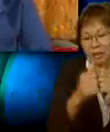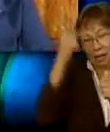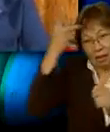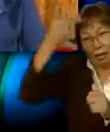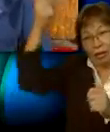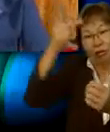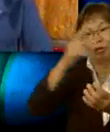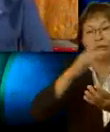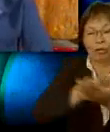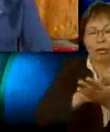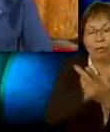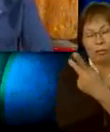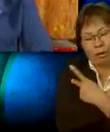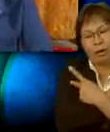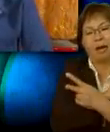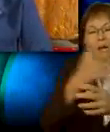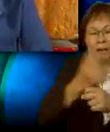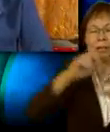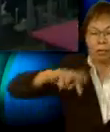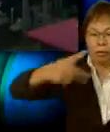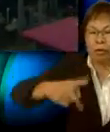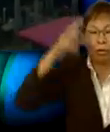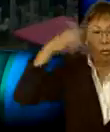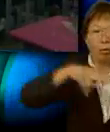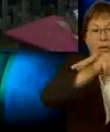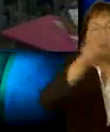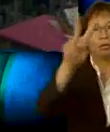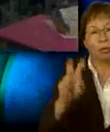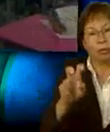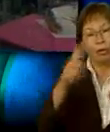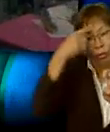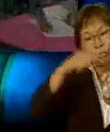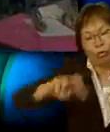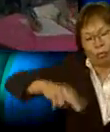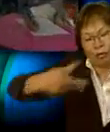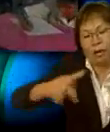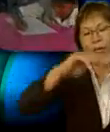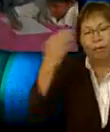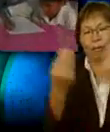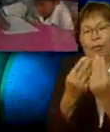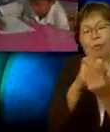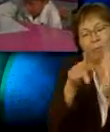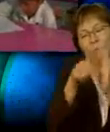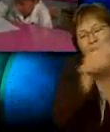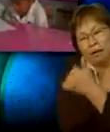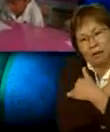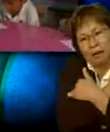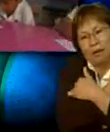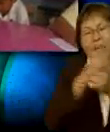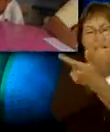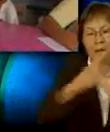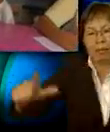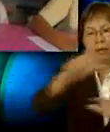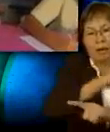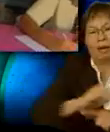adanya konsep sekolah penyayang, kita dapat merealisasikan wawasan 2020 untuk melahirkan masyarakat penyayang yang